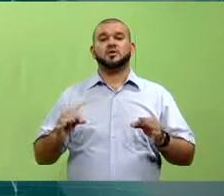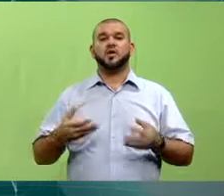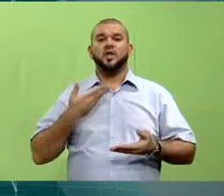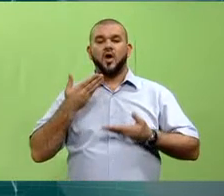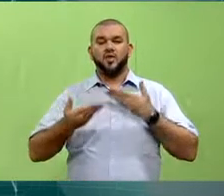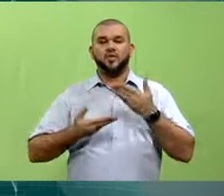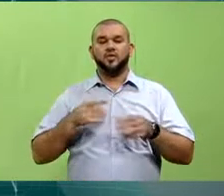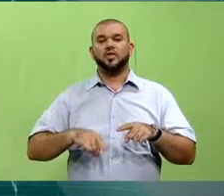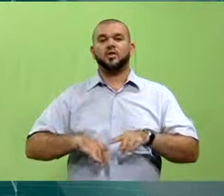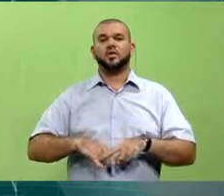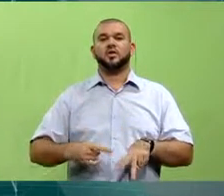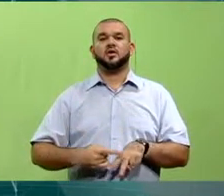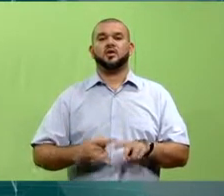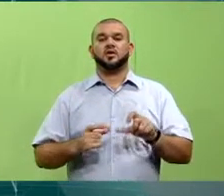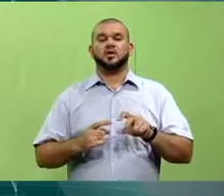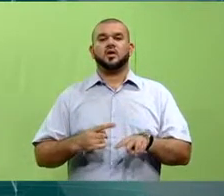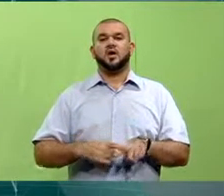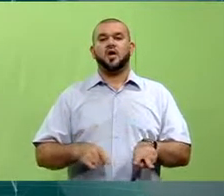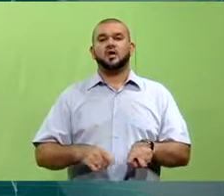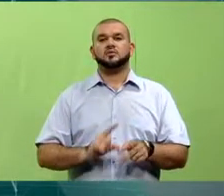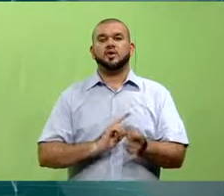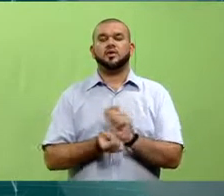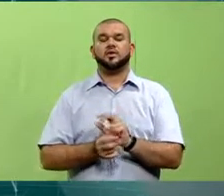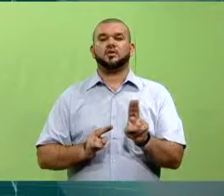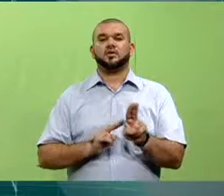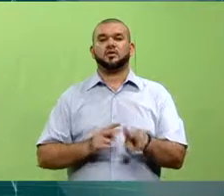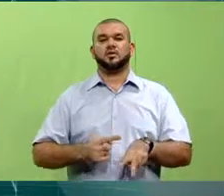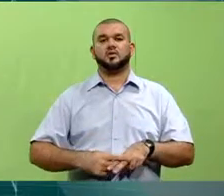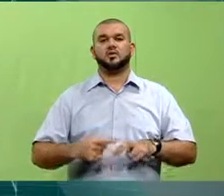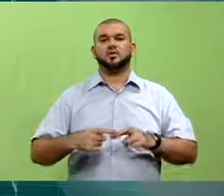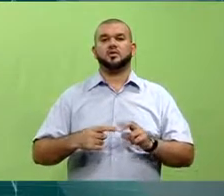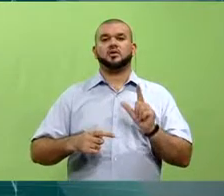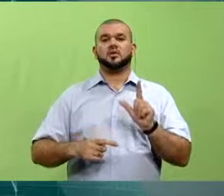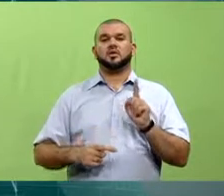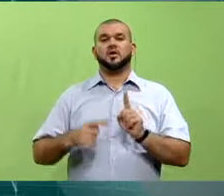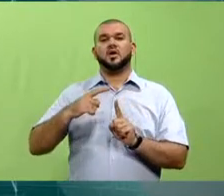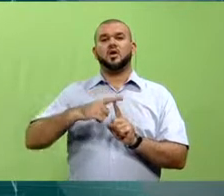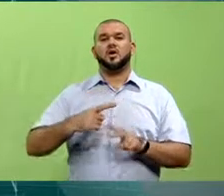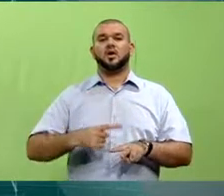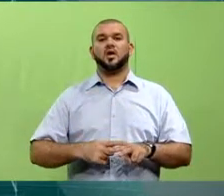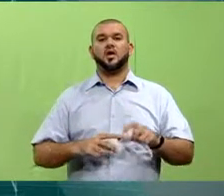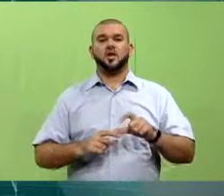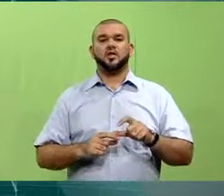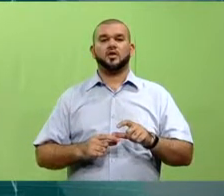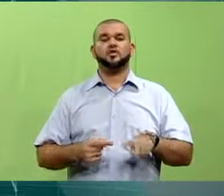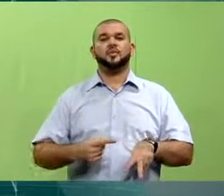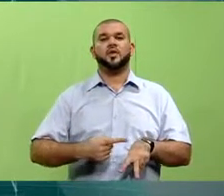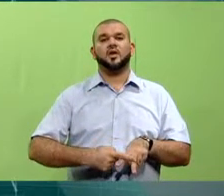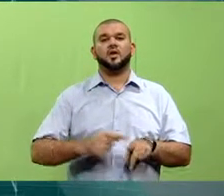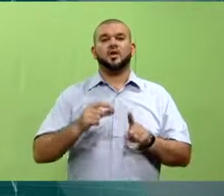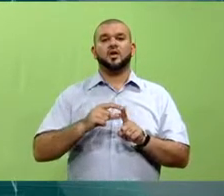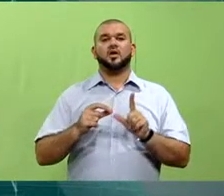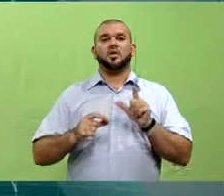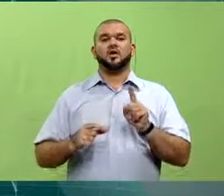Bir açıklamayla kapının açılmasına yönelik hazırlıklarını anlatan Karlıtaş, Aplıç'a yakın